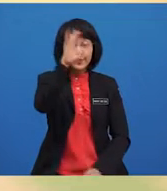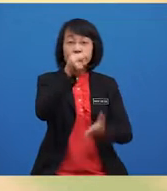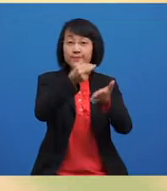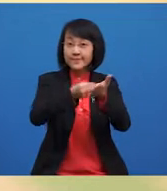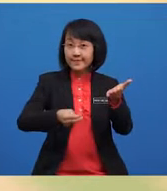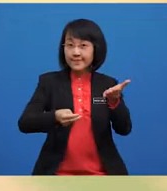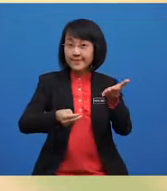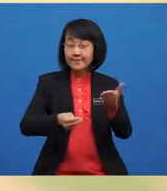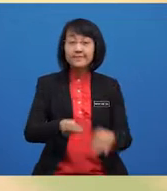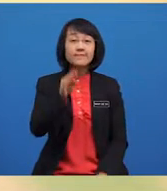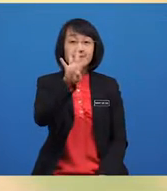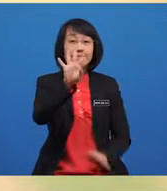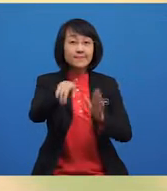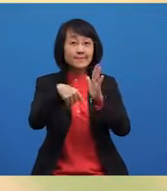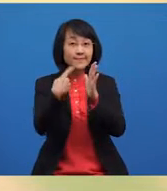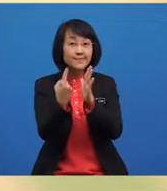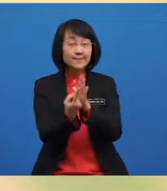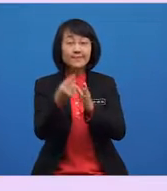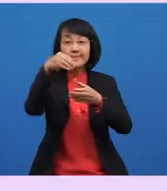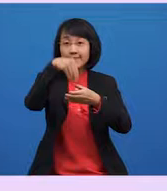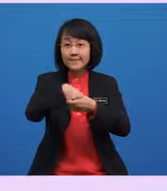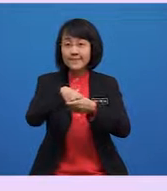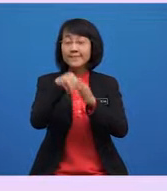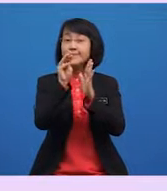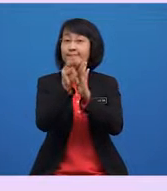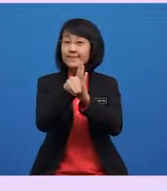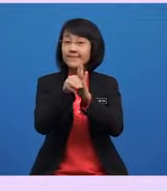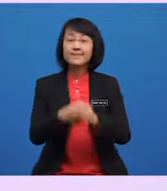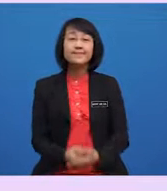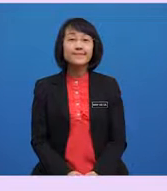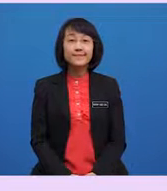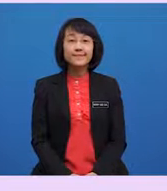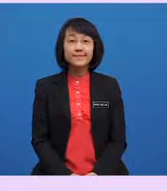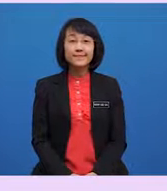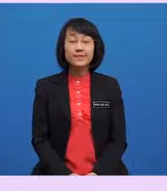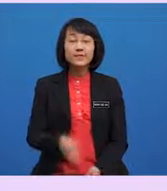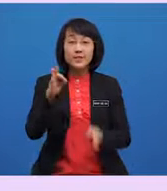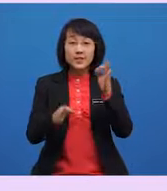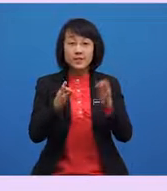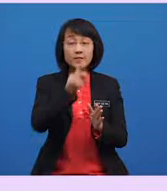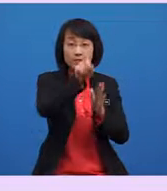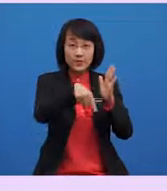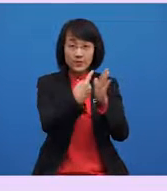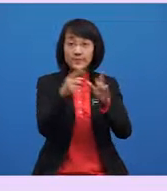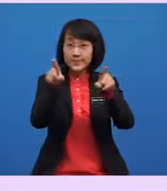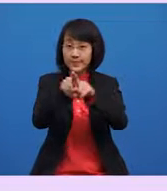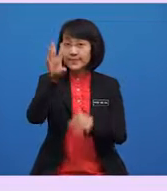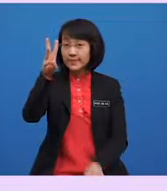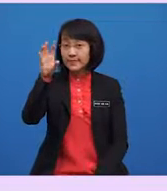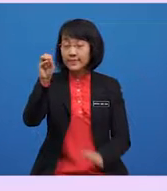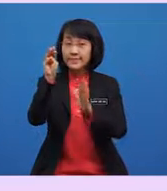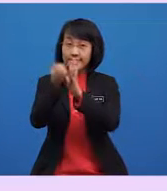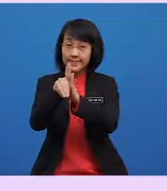nilai 4 jam dalam minit. Jika 1 jam ialah 60 minit,